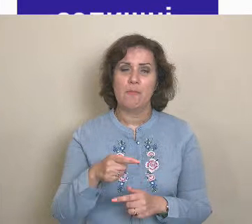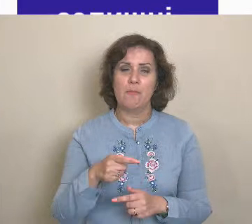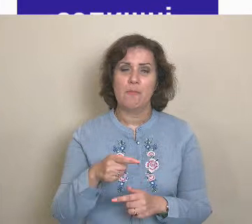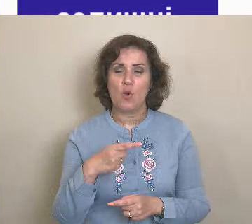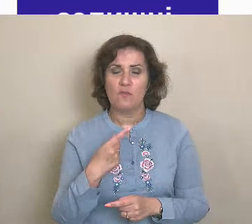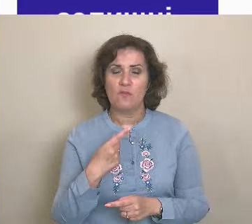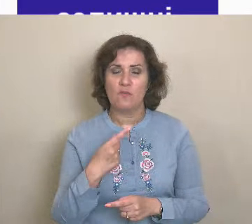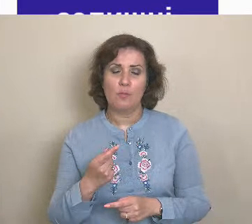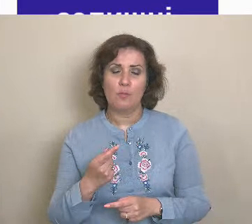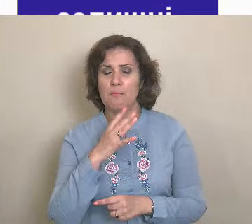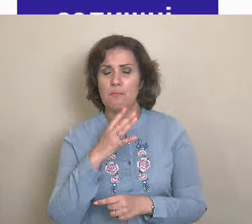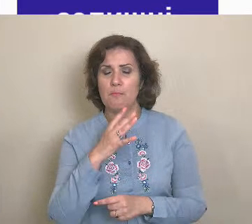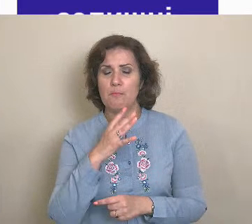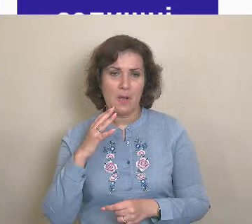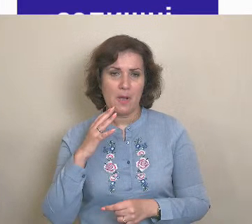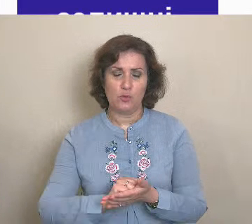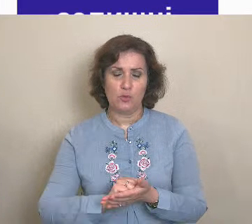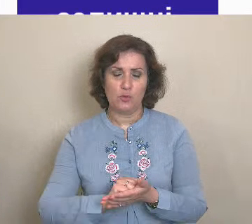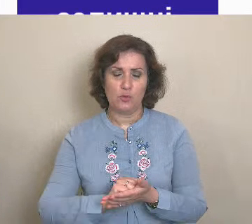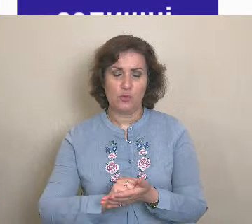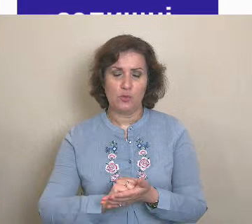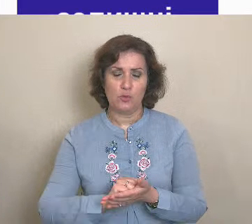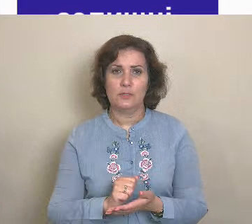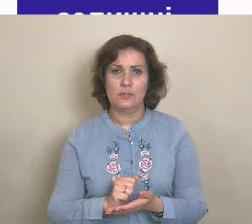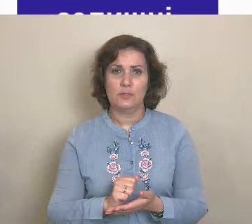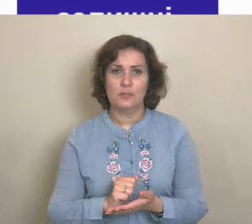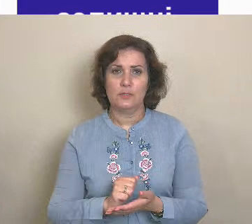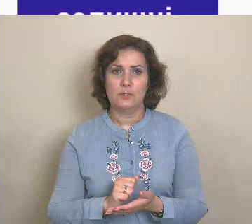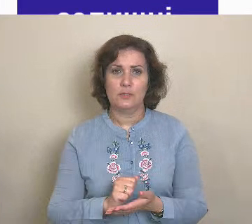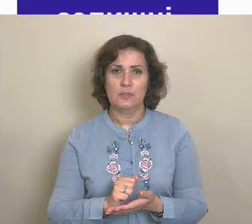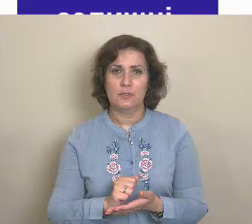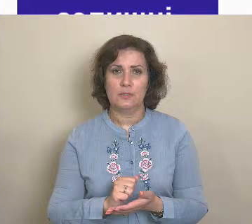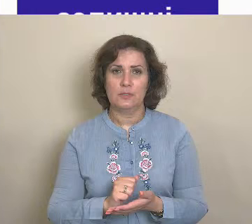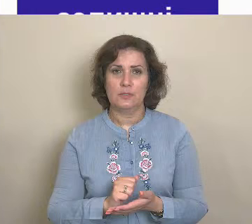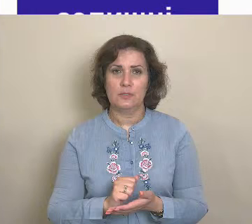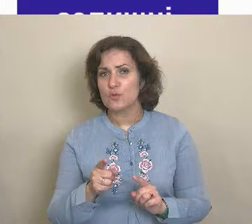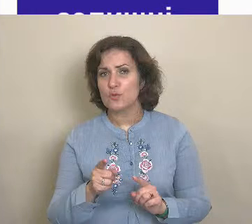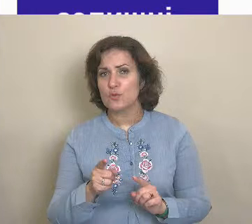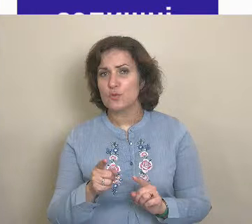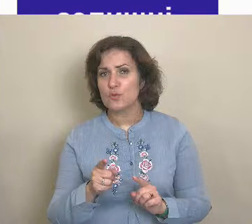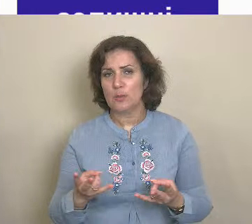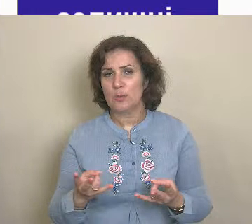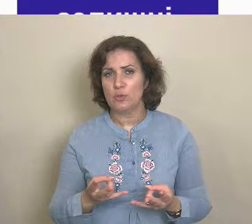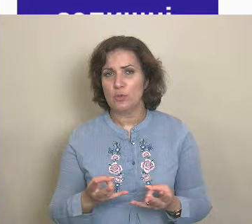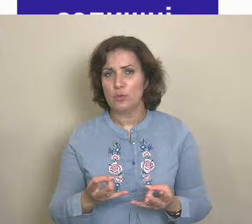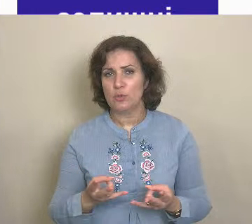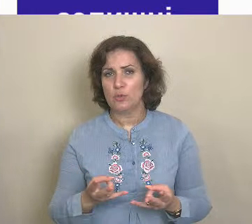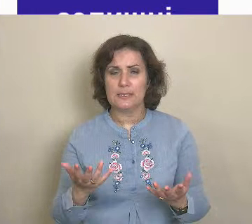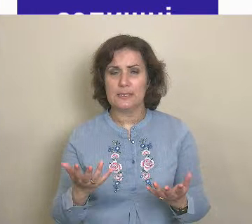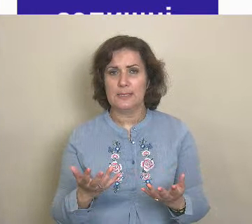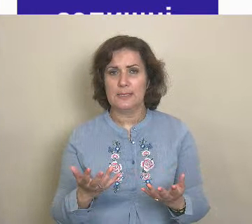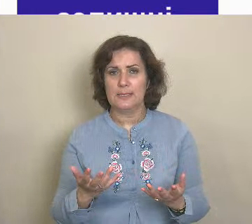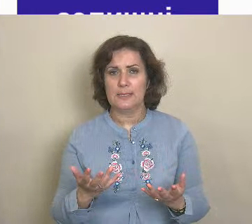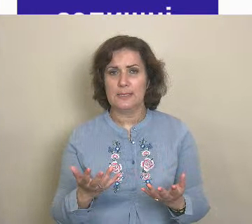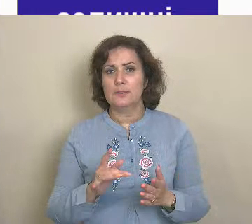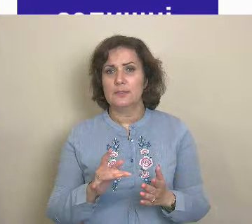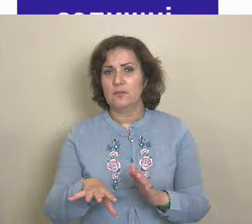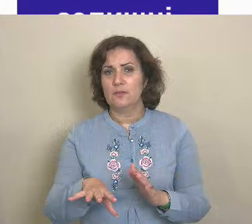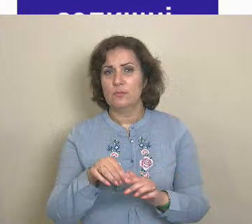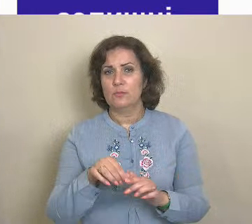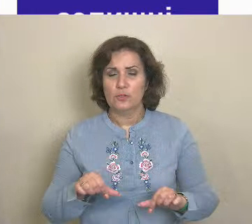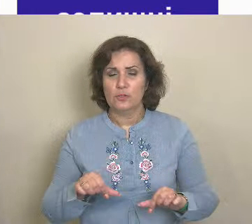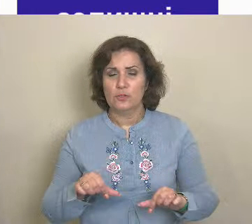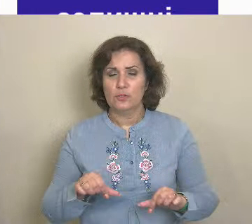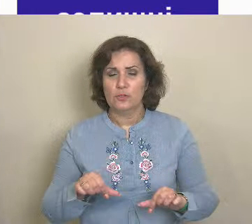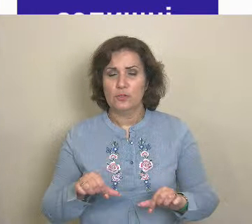про багатомажоритарку, то цілком зрозуміло, чому потрібно, яку роль відіграє територіальна виборча комісія. Вона організовує